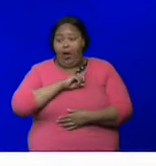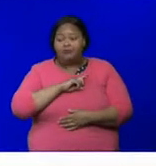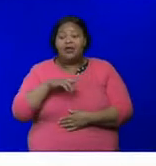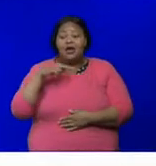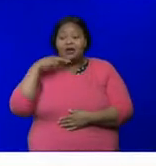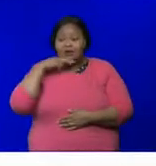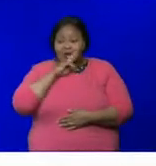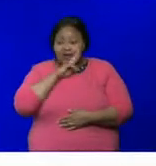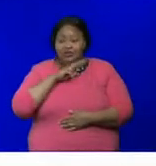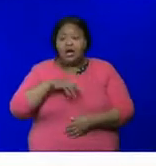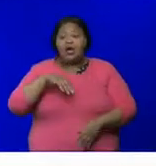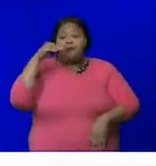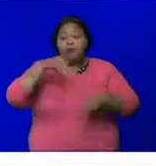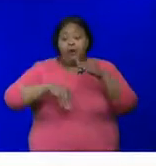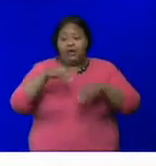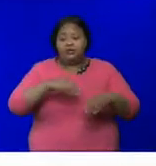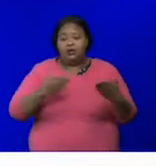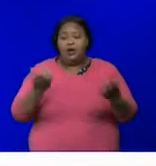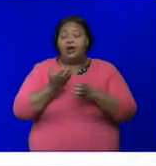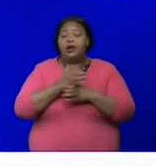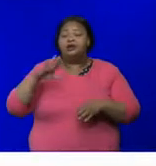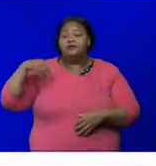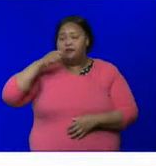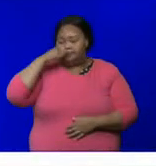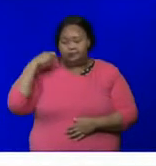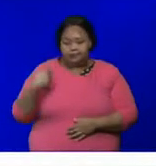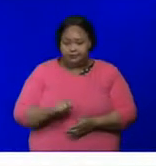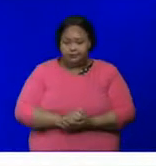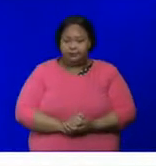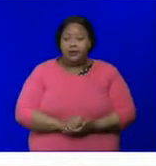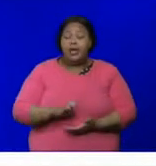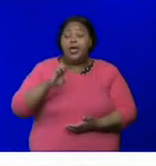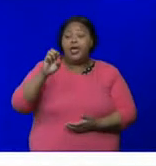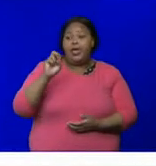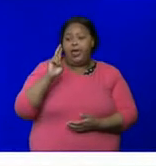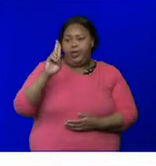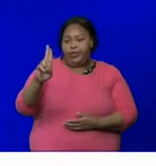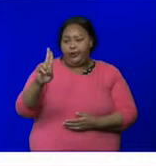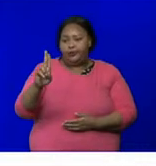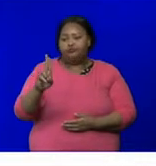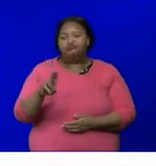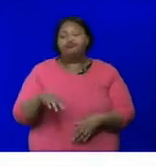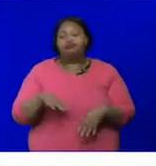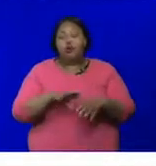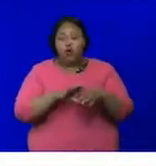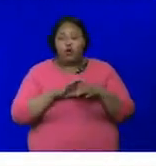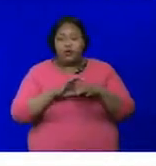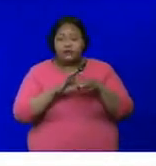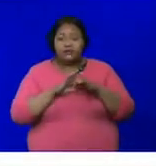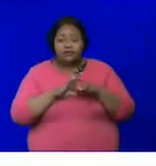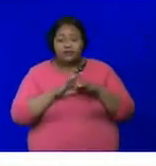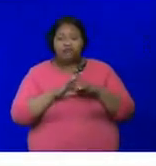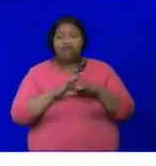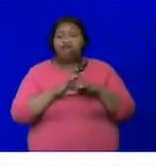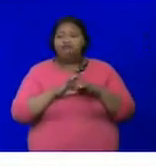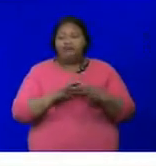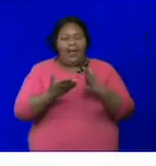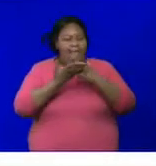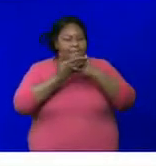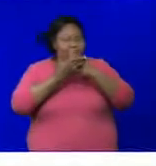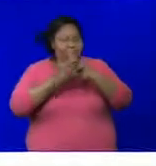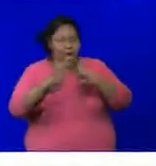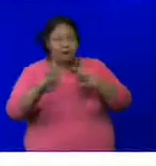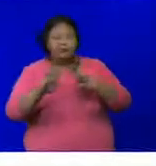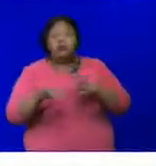le-Ukraine. Inhlangano European Union ayihambisani nelikhetho lebeliqhutshwa live le-Russia etifundzeni